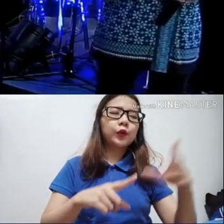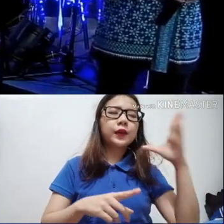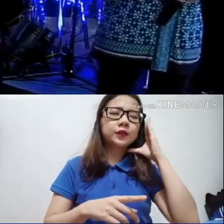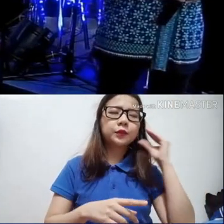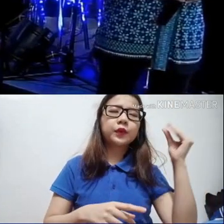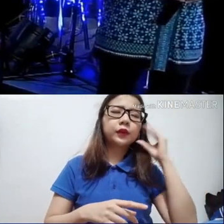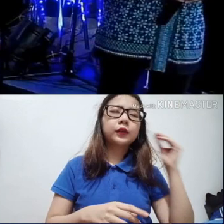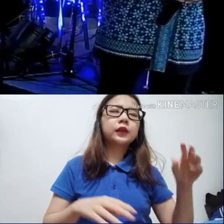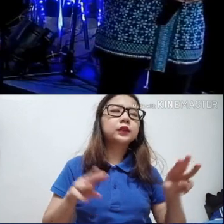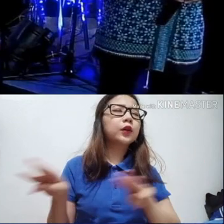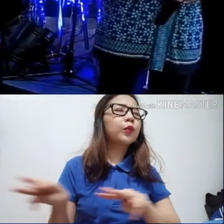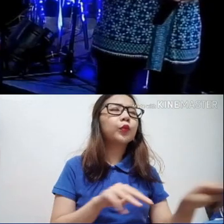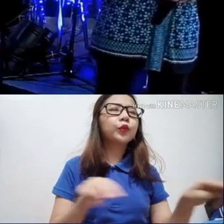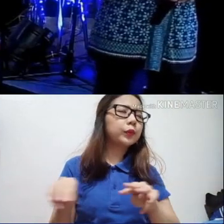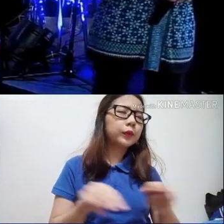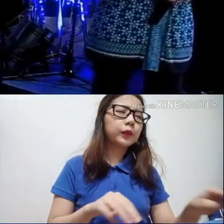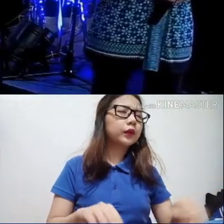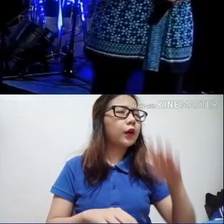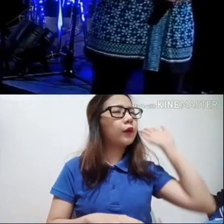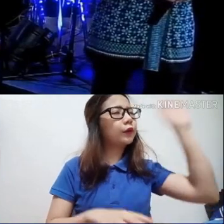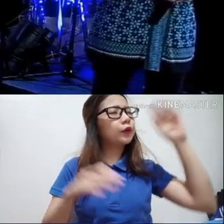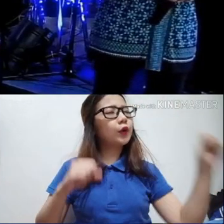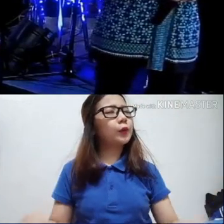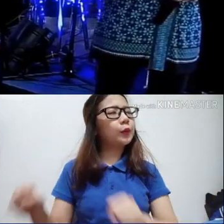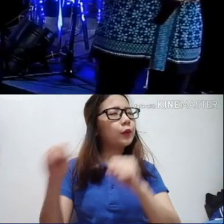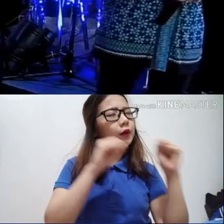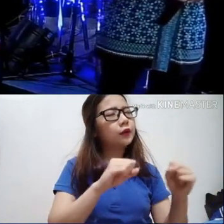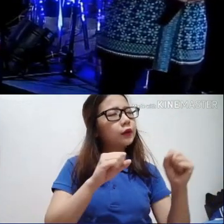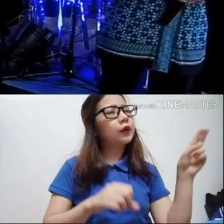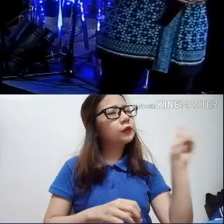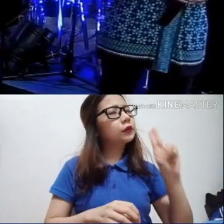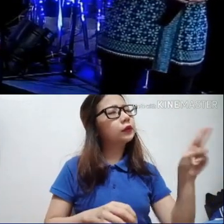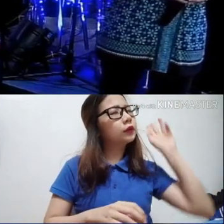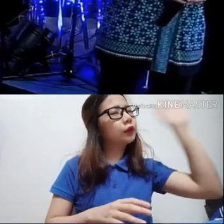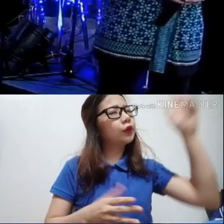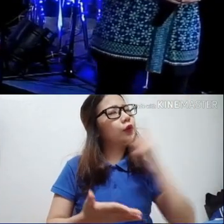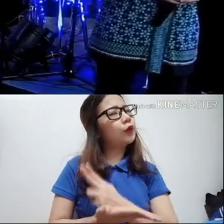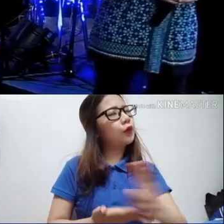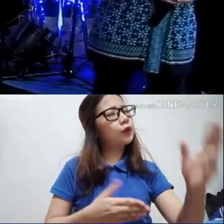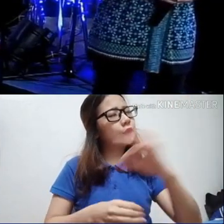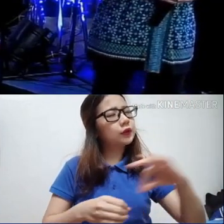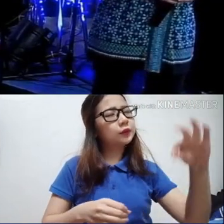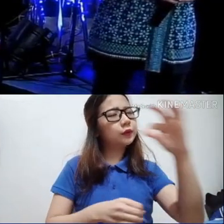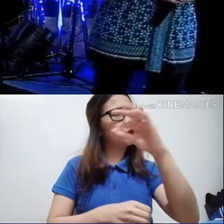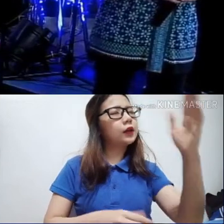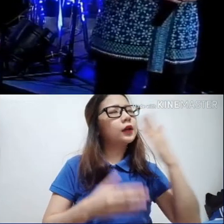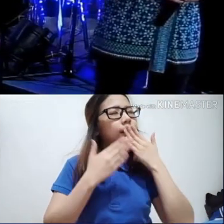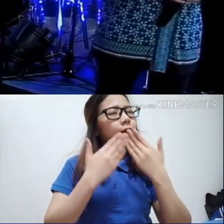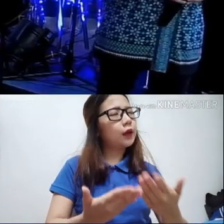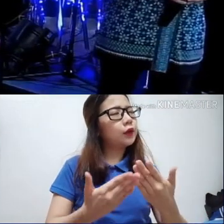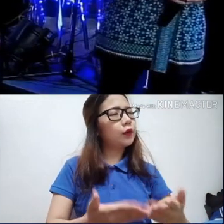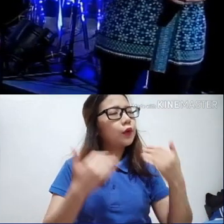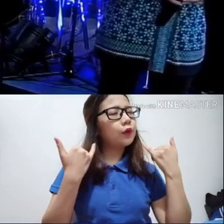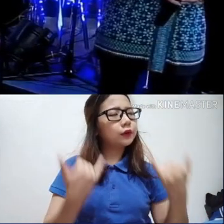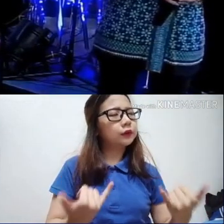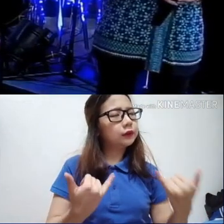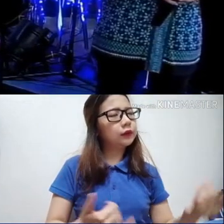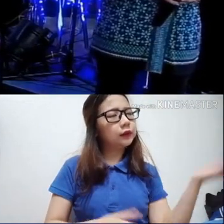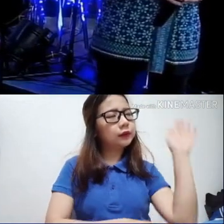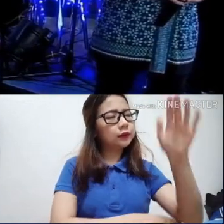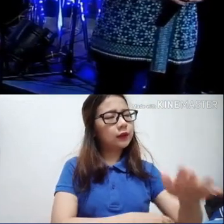Lord. Maraming pong salamat sa gabi nito. Patuloy namin maingat na ipinabalik sa iyo ang mataas na pamuri, parangal, pagsamba, pagluwalhati